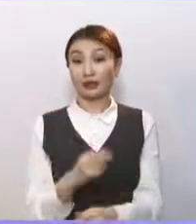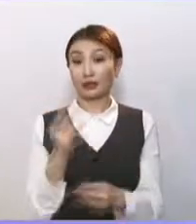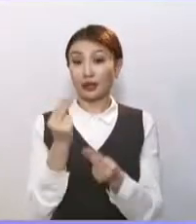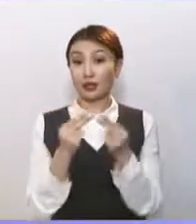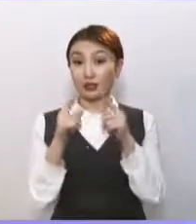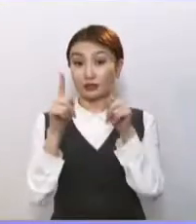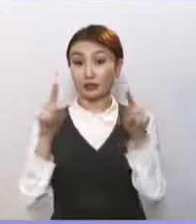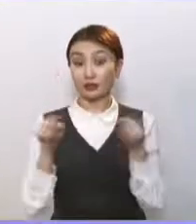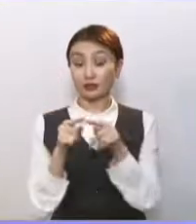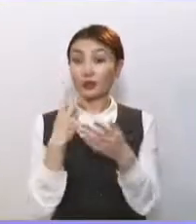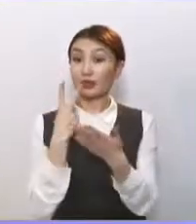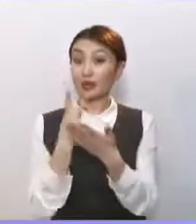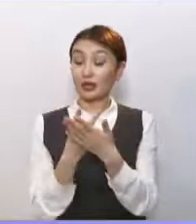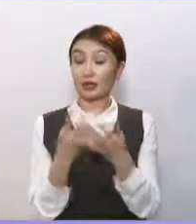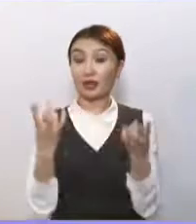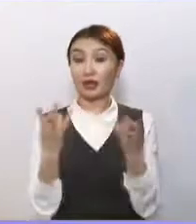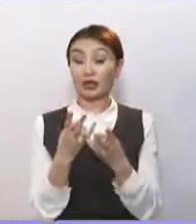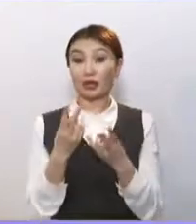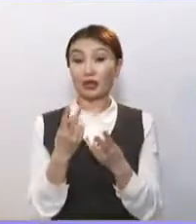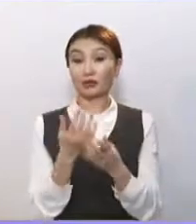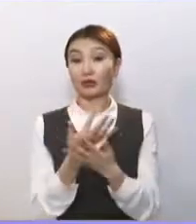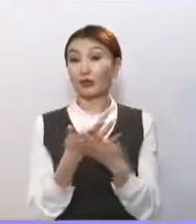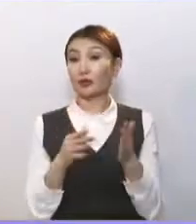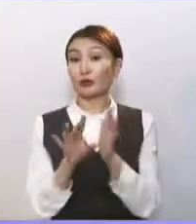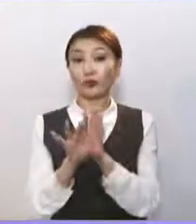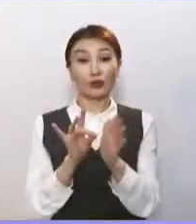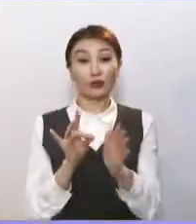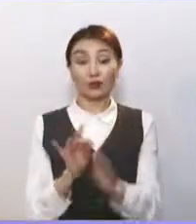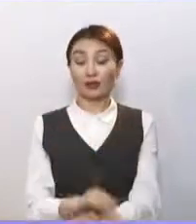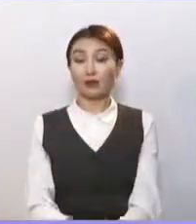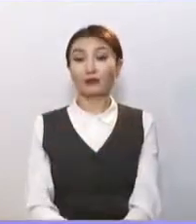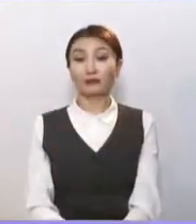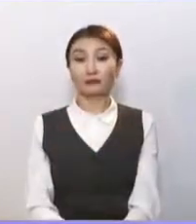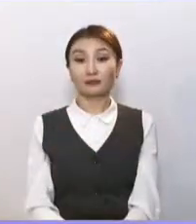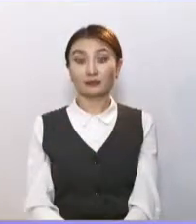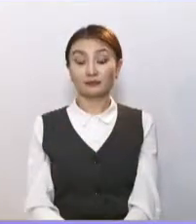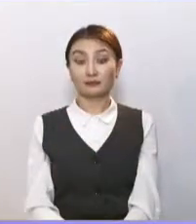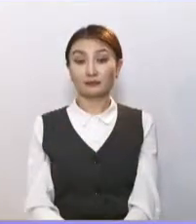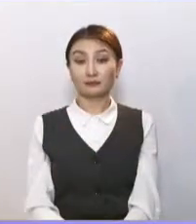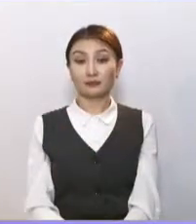Сүрөттү карап, керектүү буюмду тапкылачы.